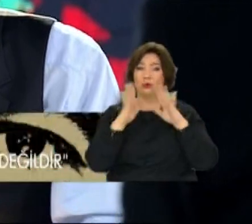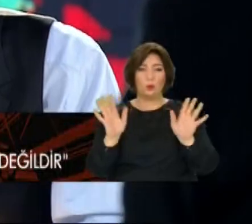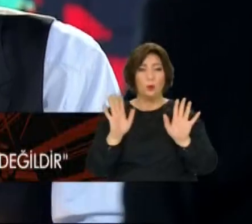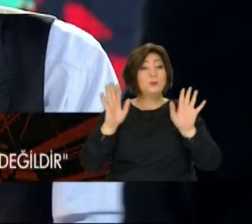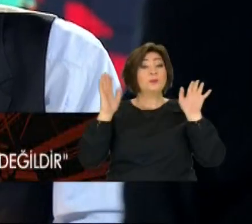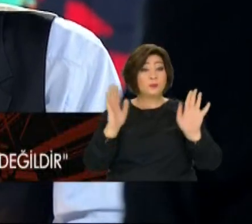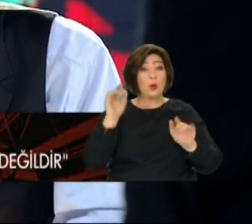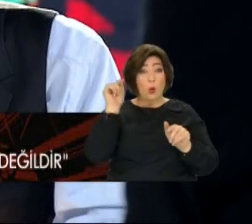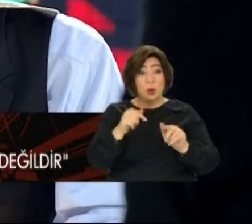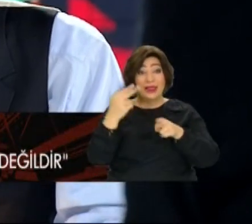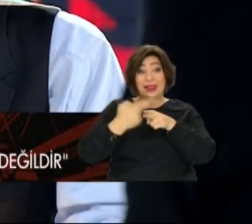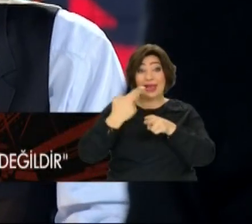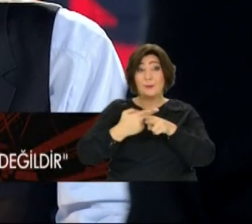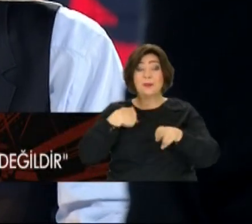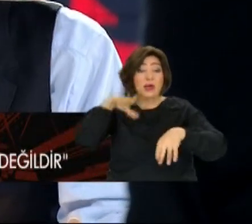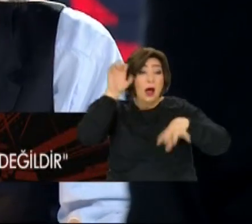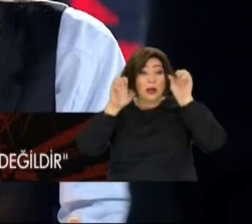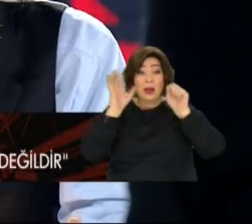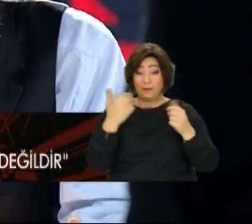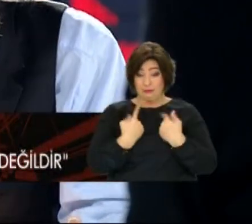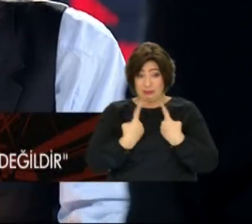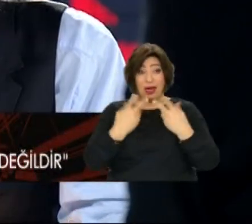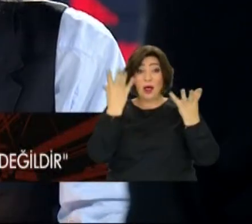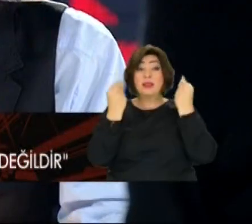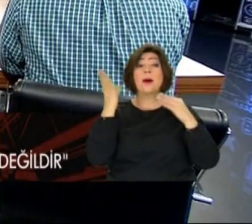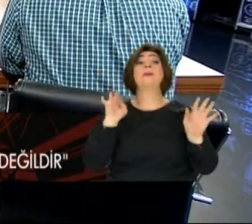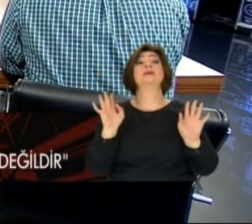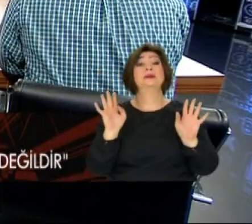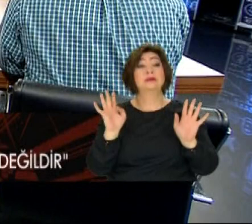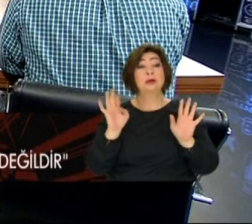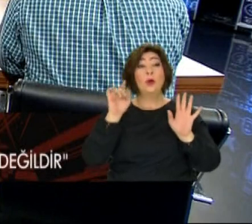Şahsen onları deneyimler biz algılayamayız. Ama yani